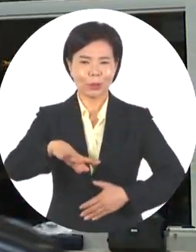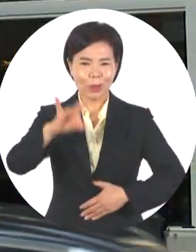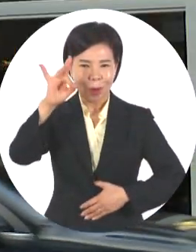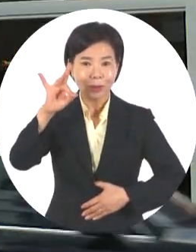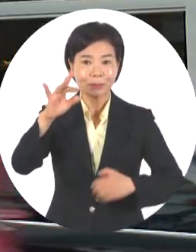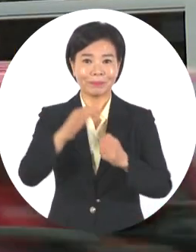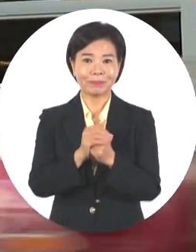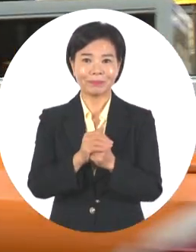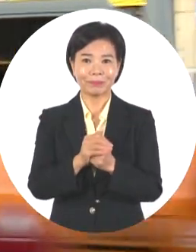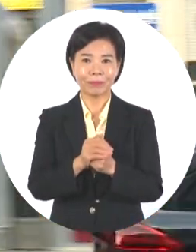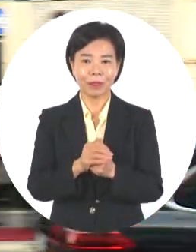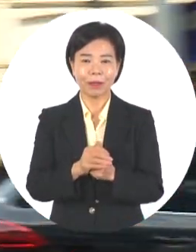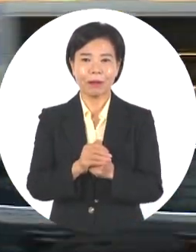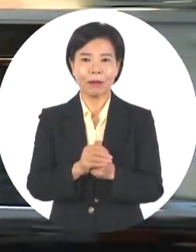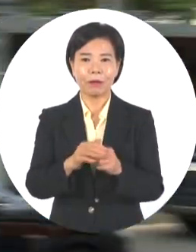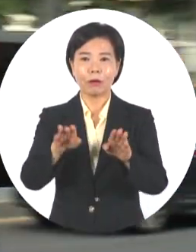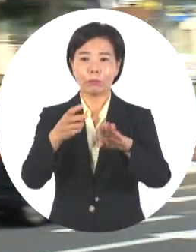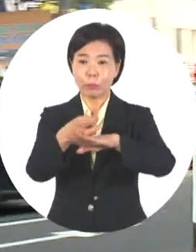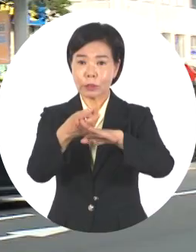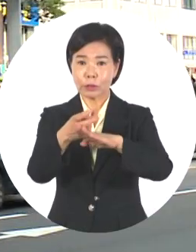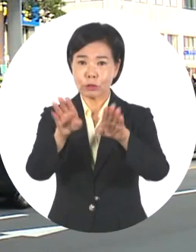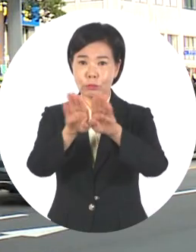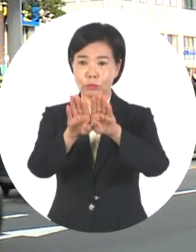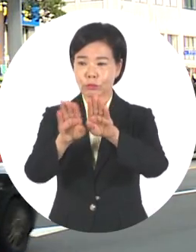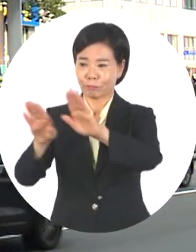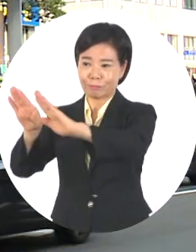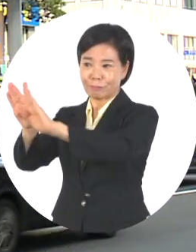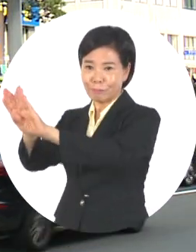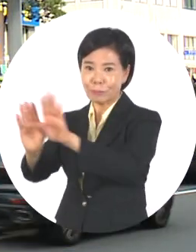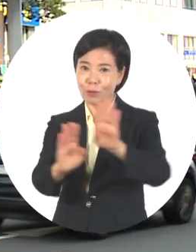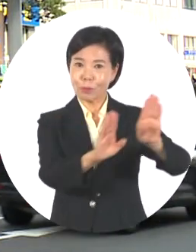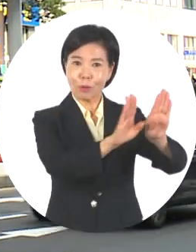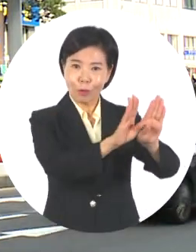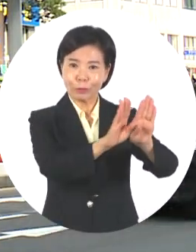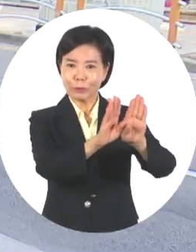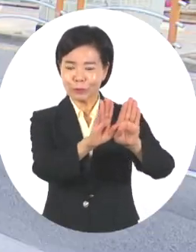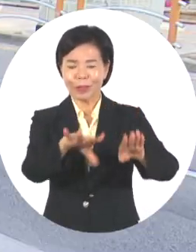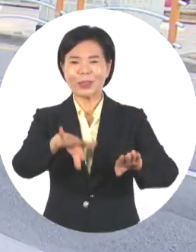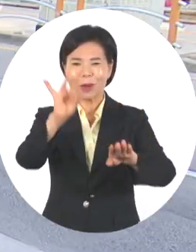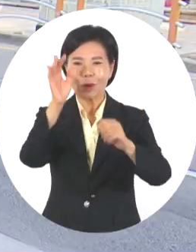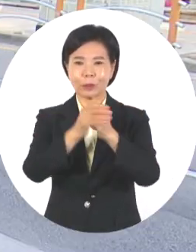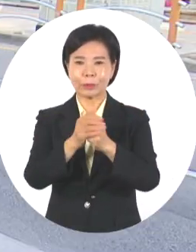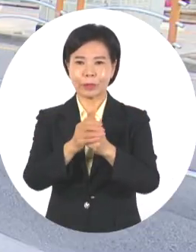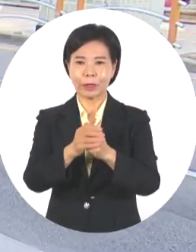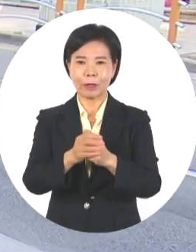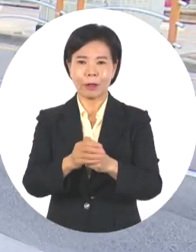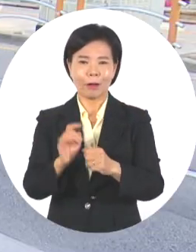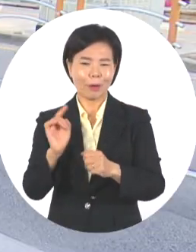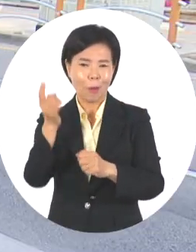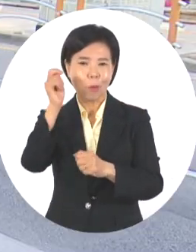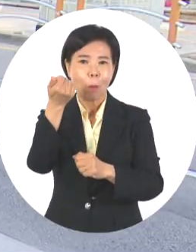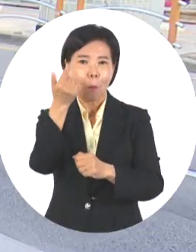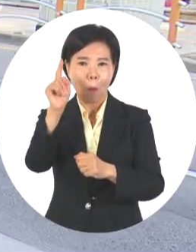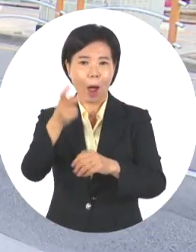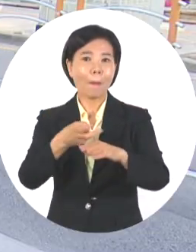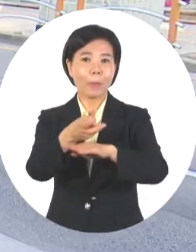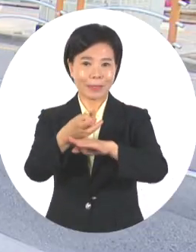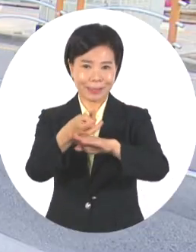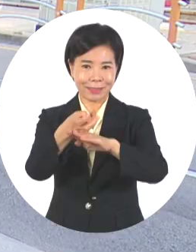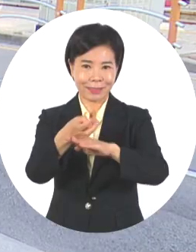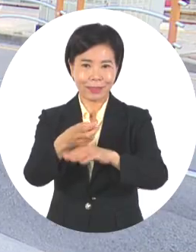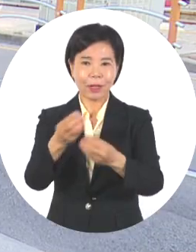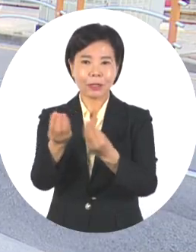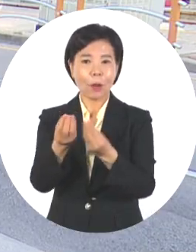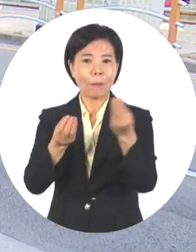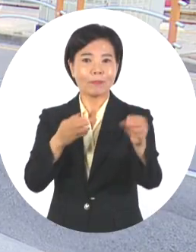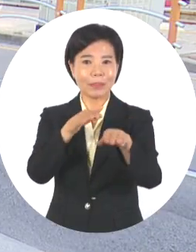국내 최초 양문형 버스 도입을 앞두고 제주형 간선급행버스 체계 고급화 사업의 핵심인 섬식정류장이